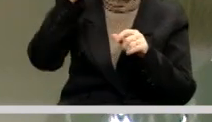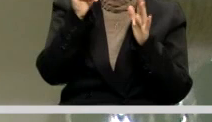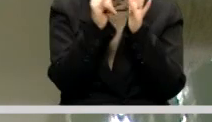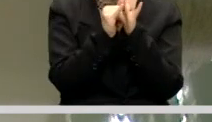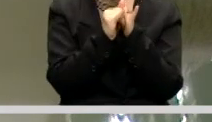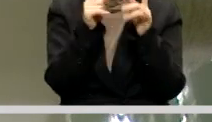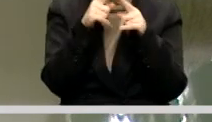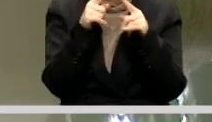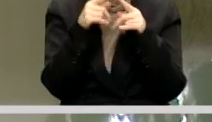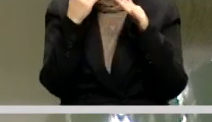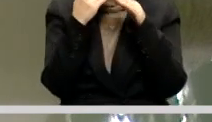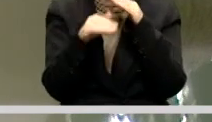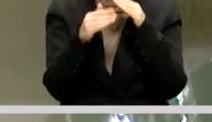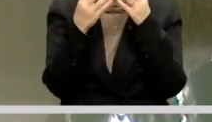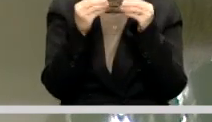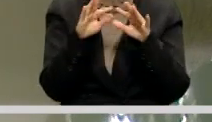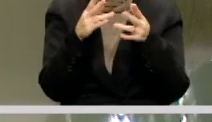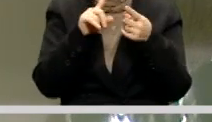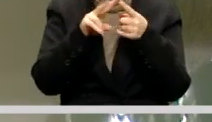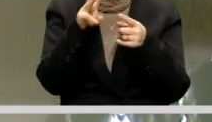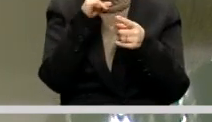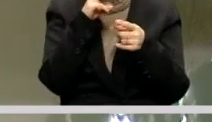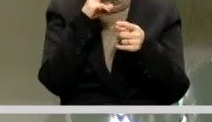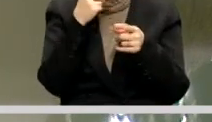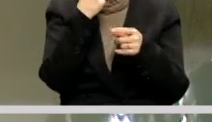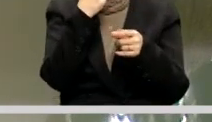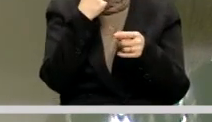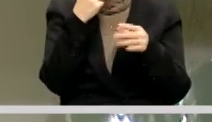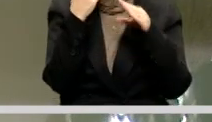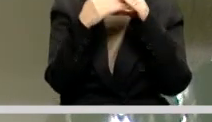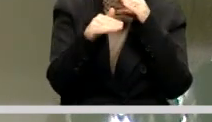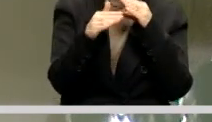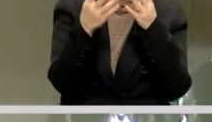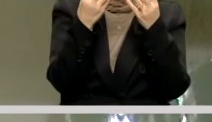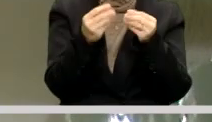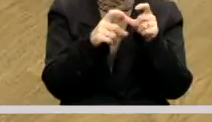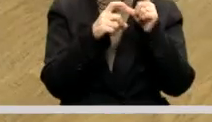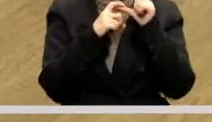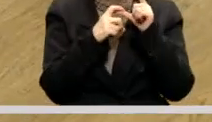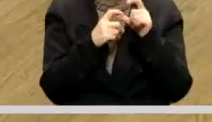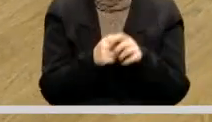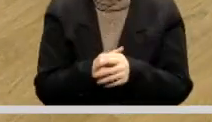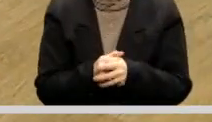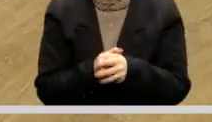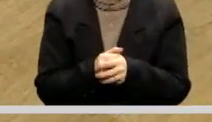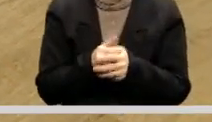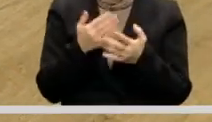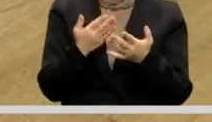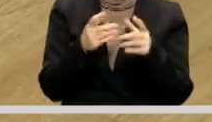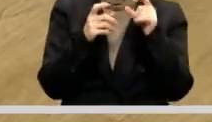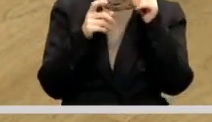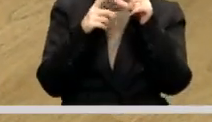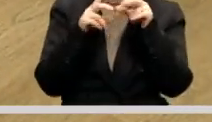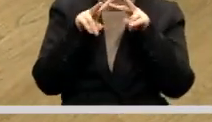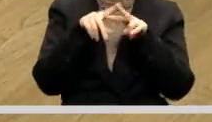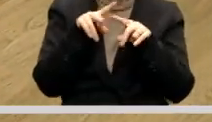hesabımızdan ve ilgili WhatsApp numaralarımızdan ulaştırabilirsiniz efendim. Biraz daha burada bu sohbetimiz devam edecek. Evet. Osman Bey, şimdi uyku